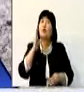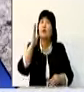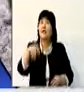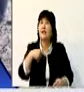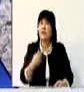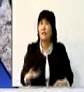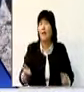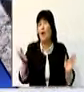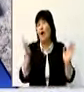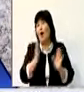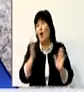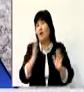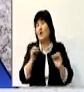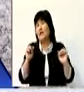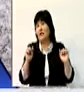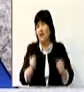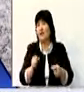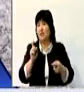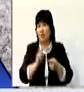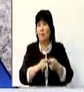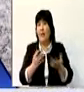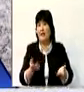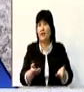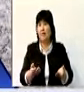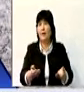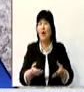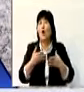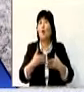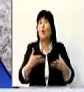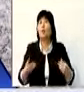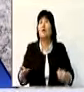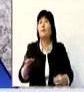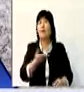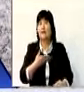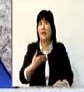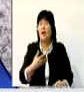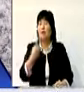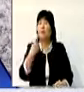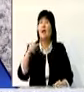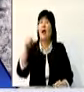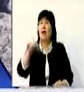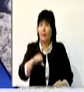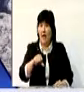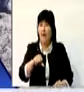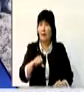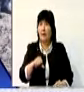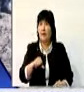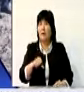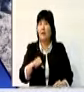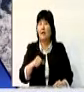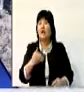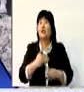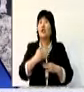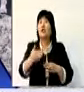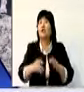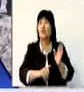Ауа райының салқындығына байланысты көктем бізде бір аптаға жоқ жаңа кеш шығып